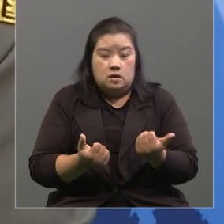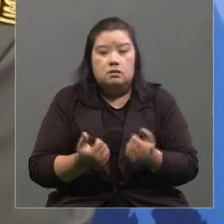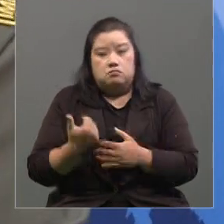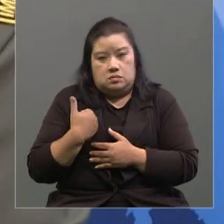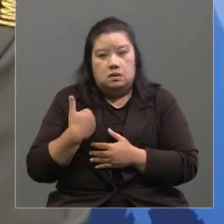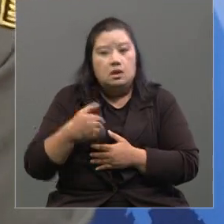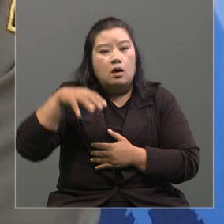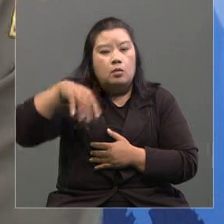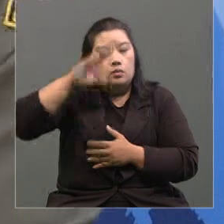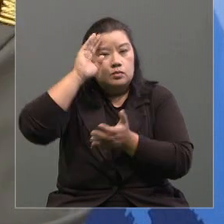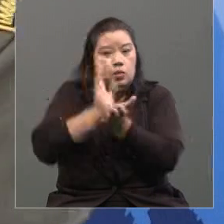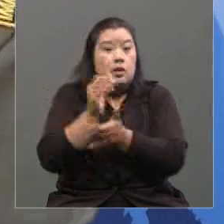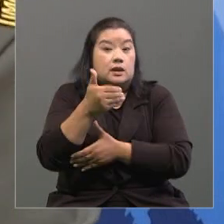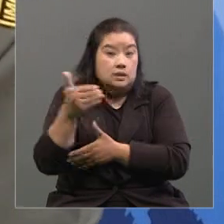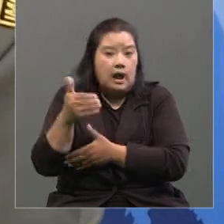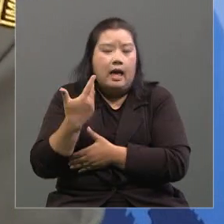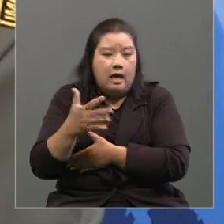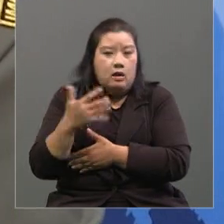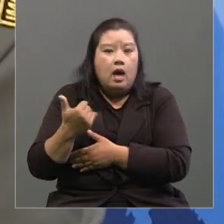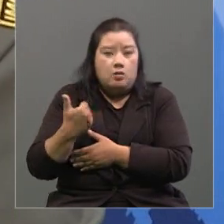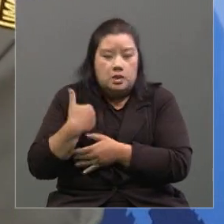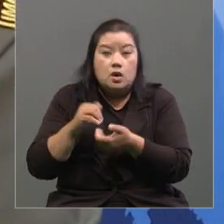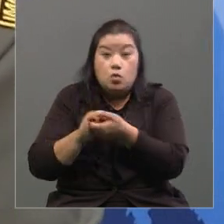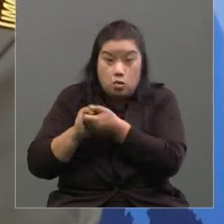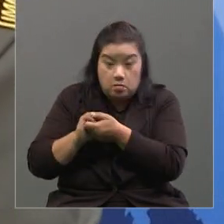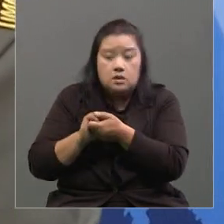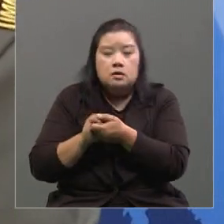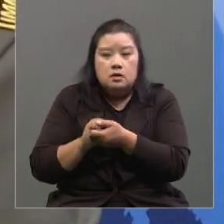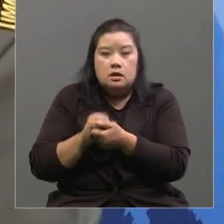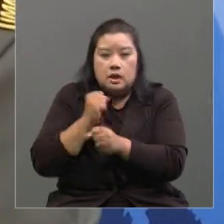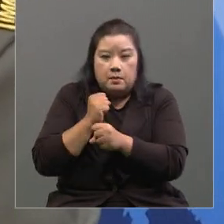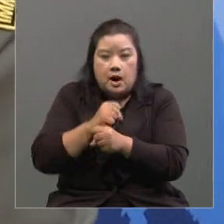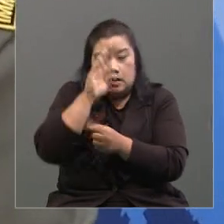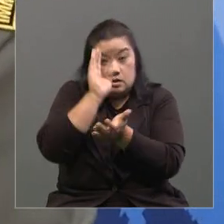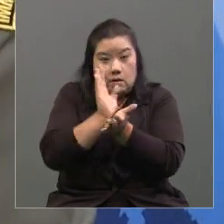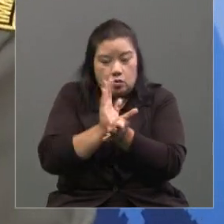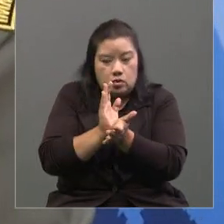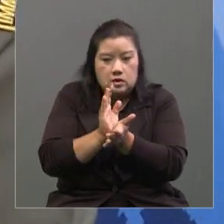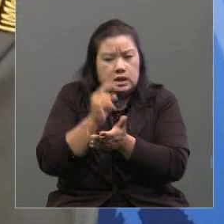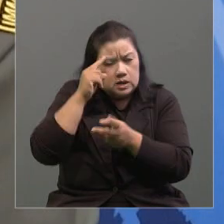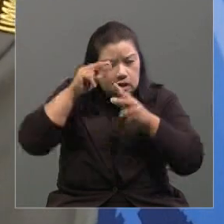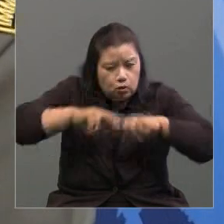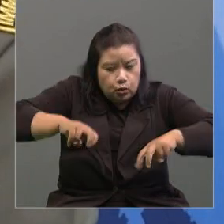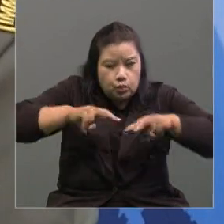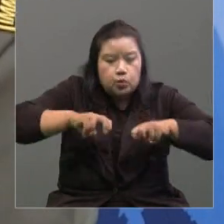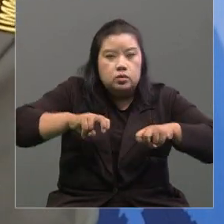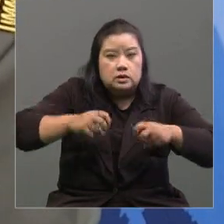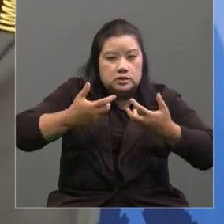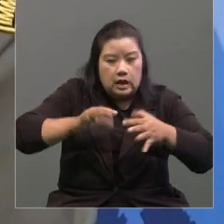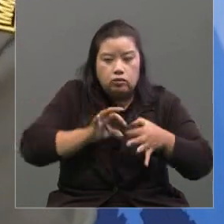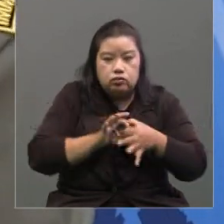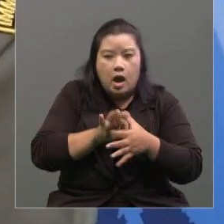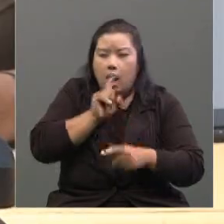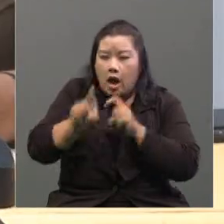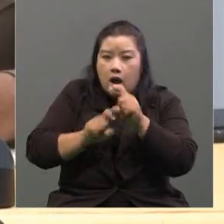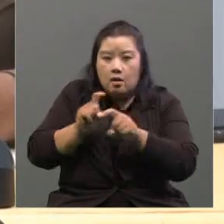านตำรวจแห่งชาติสั่งการให้ทางตม.ดำเนินการร่วมกับกองบัญชาการตำรวจนครบาลสืบสวนสอบสวนขยายผลเนี่ยแล้วก็เข้าไปตรวจส